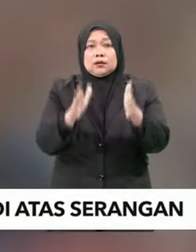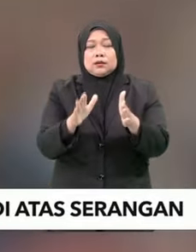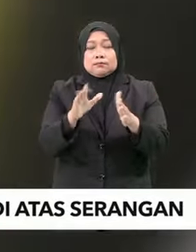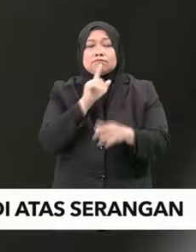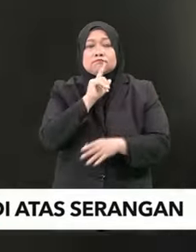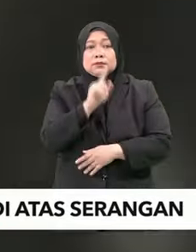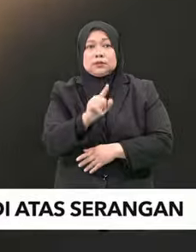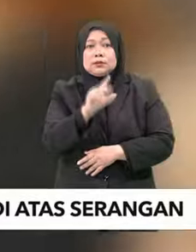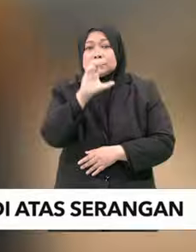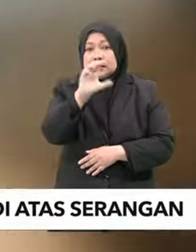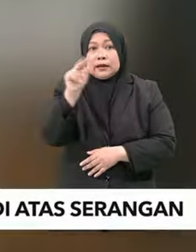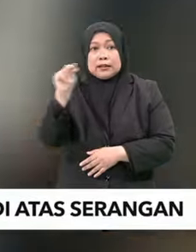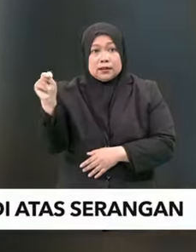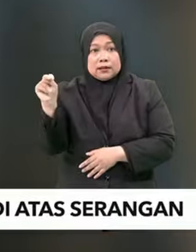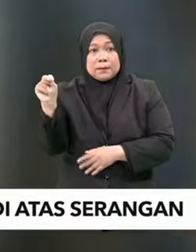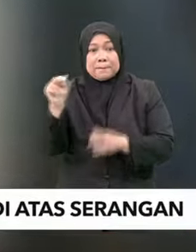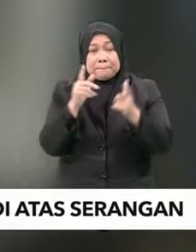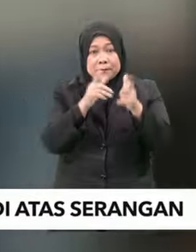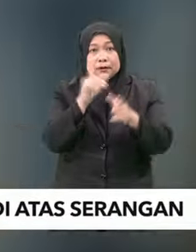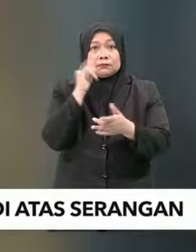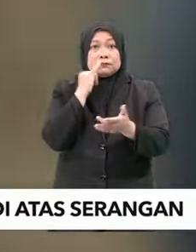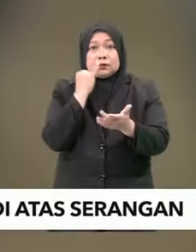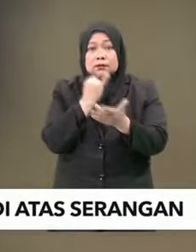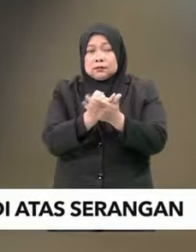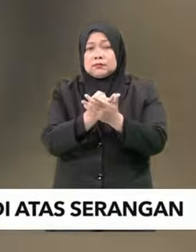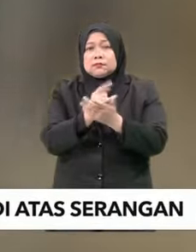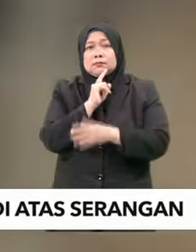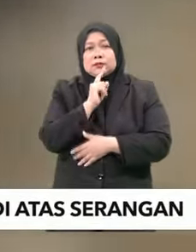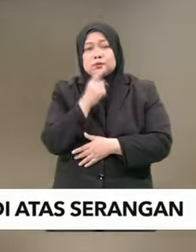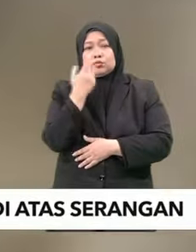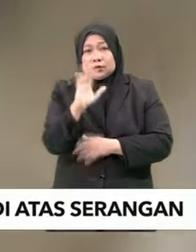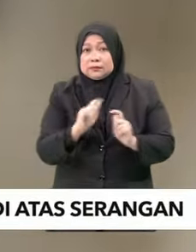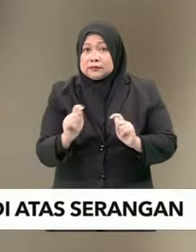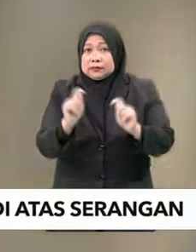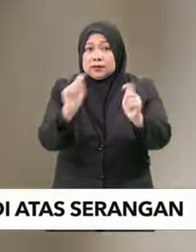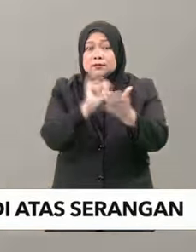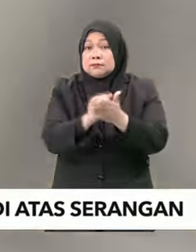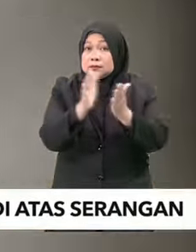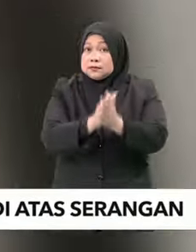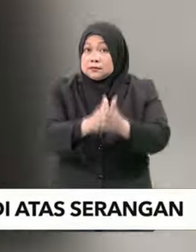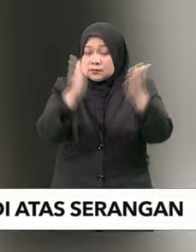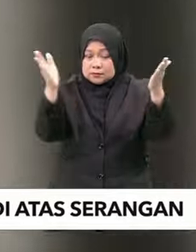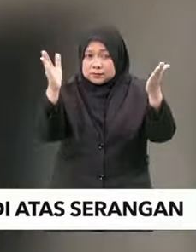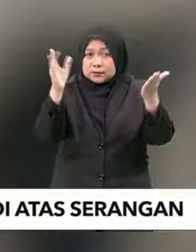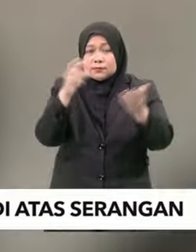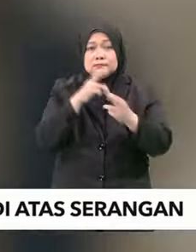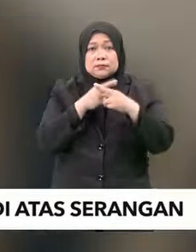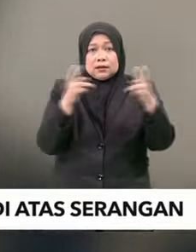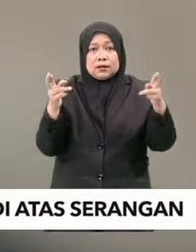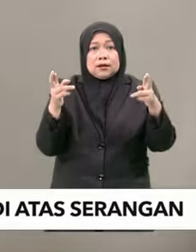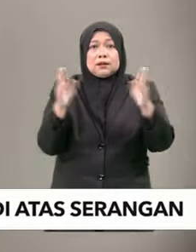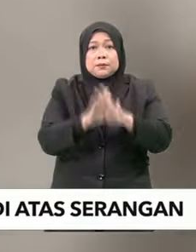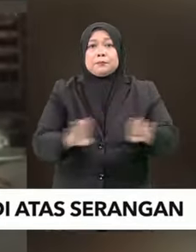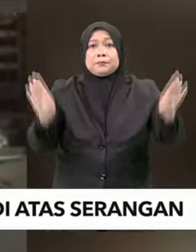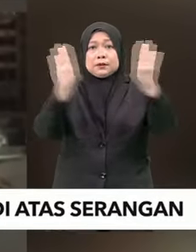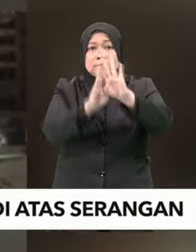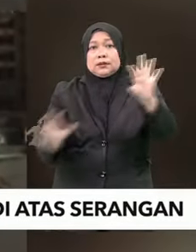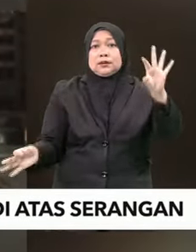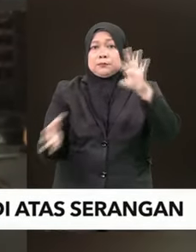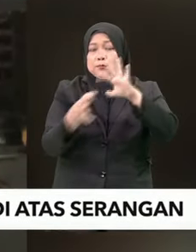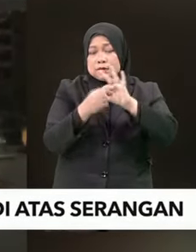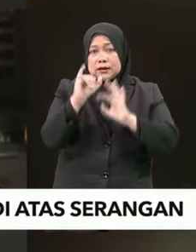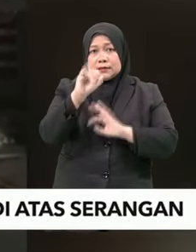laporan CNN kumpulan pengganas itu mengesahkan tindakan mereka dalam satu kenyataan Rasmi yang diterbitkan oleh agensi berita gabungan ISIS